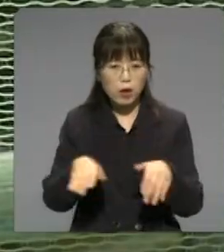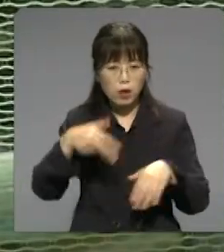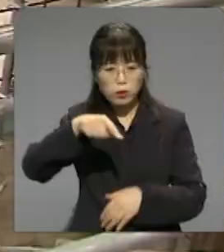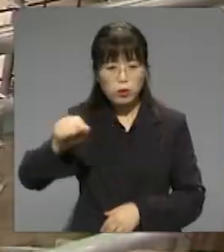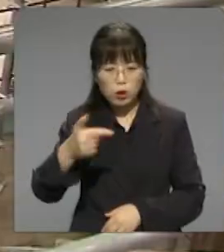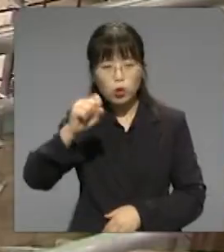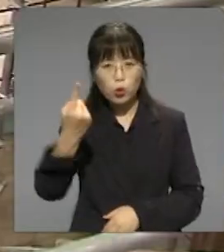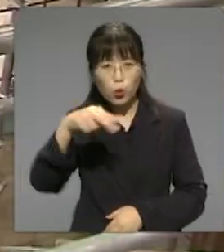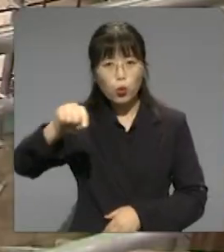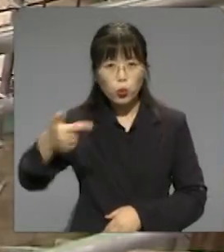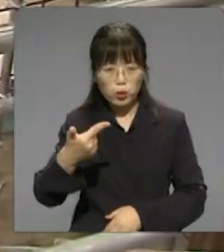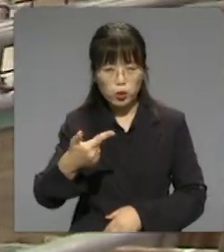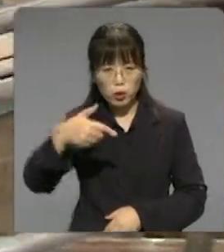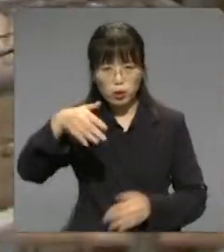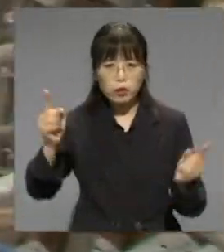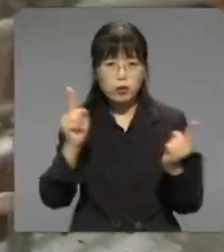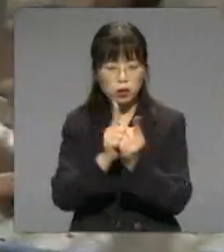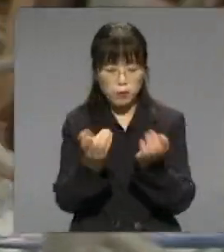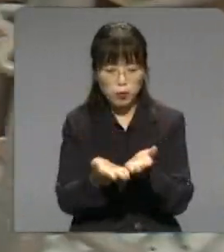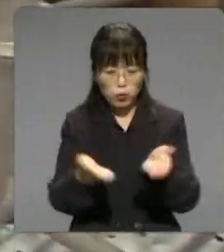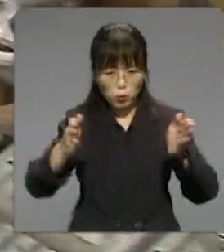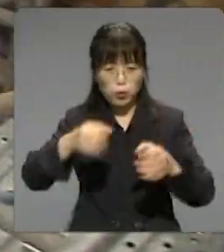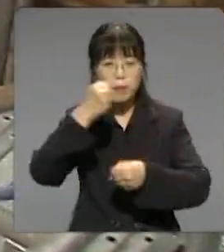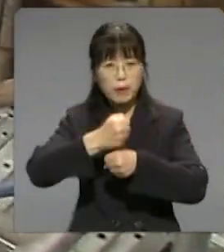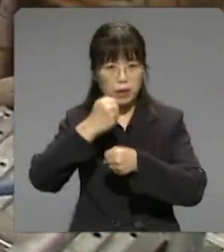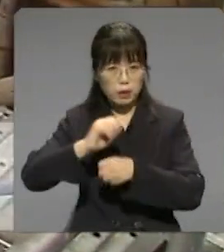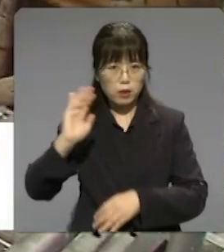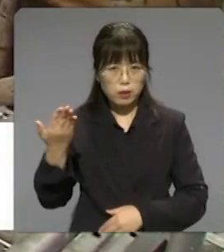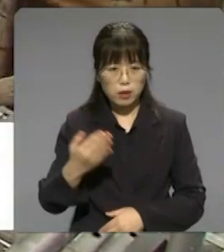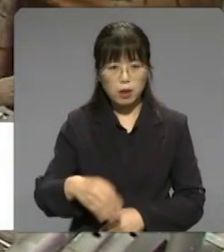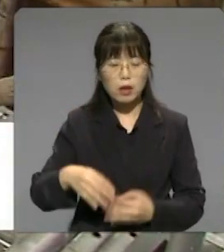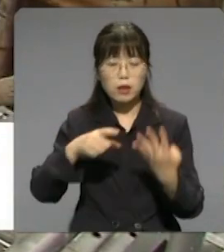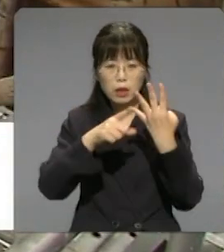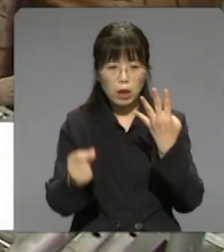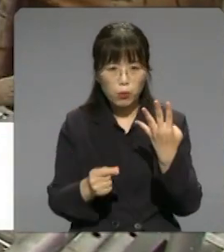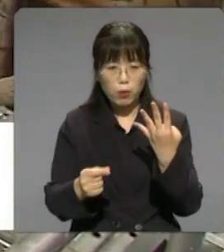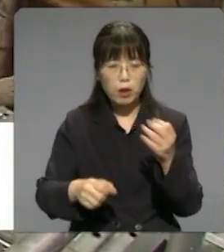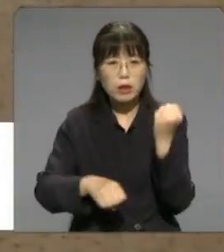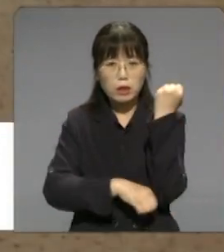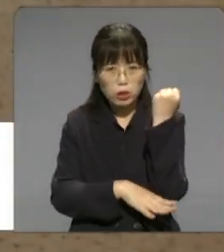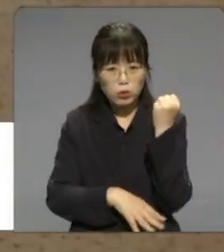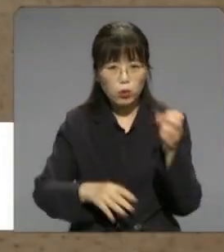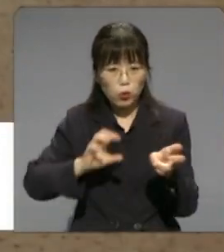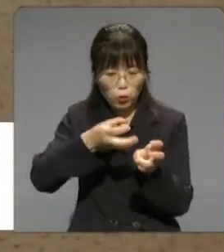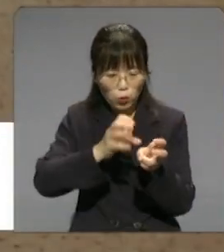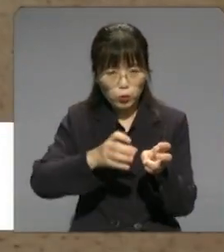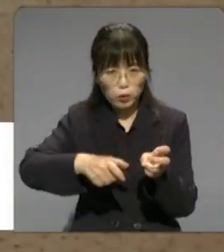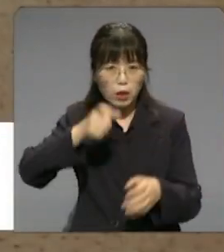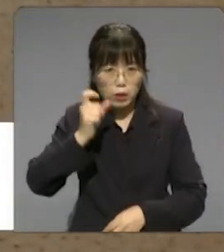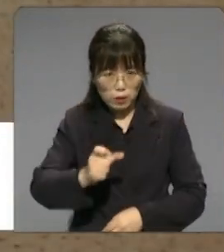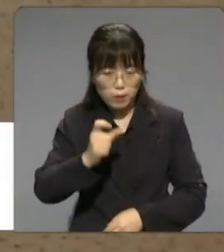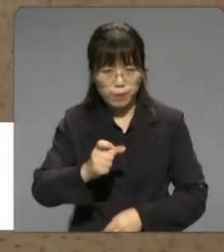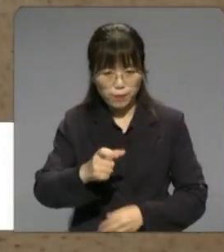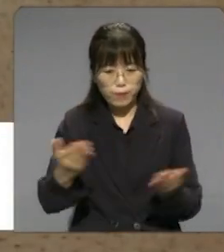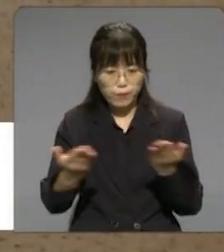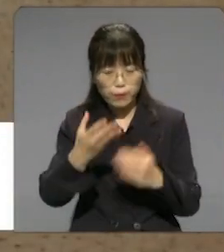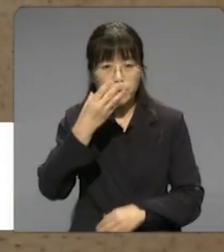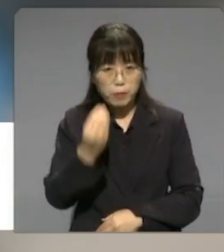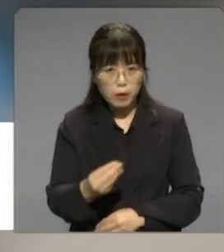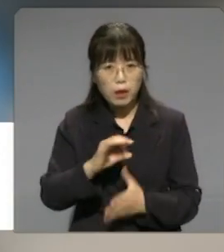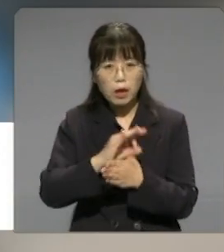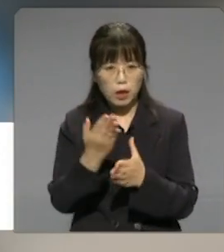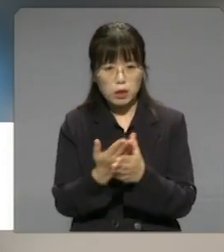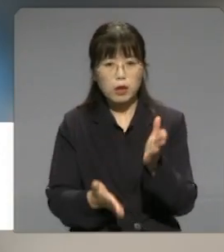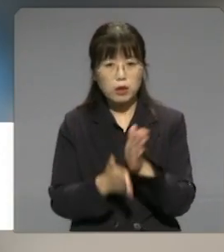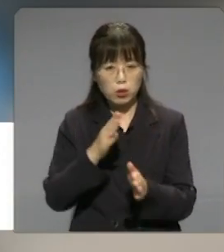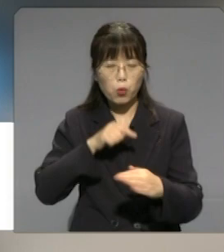5존 접촉조 등을 시공합니다. 지난 4월 기초 콘크리트 타설 작업을 마친 뒤